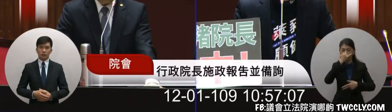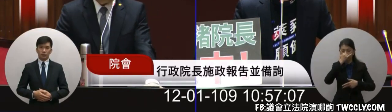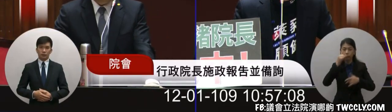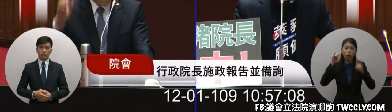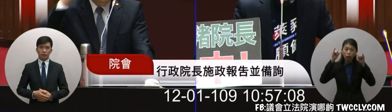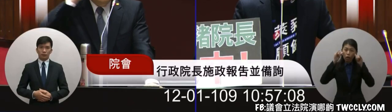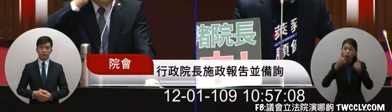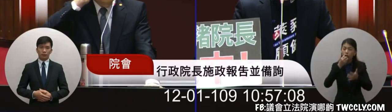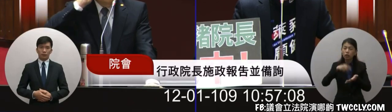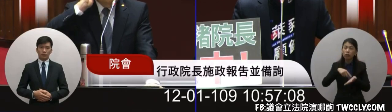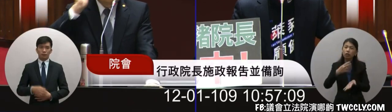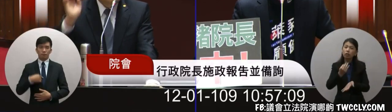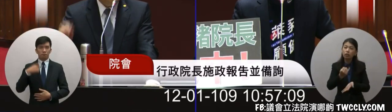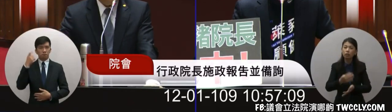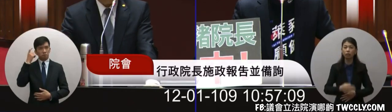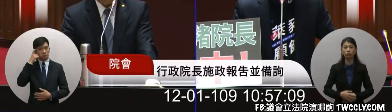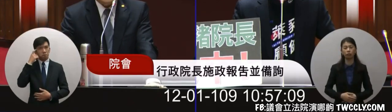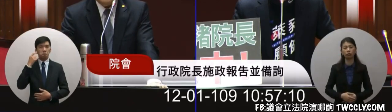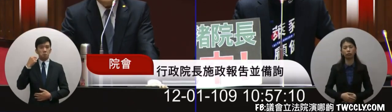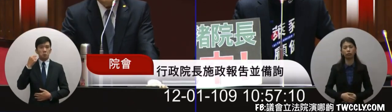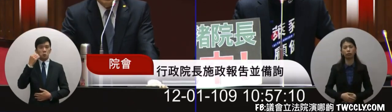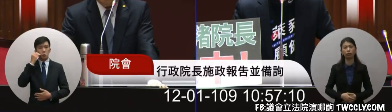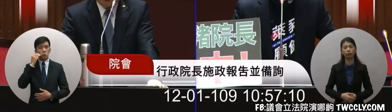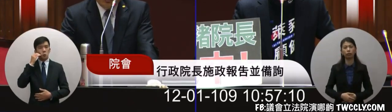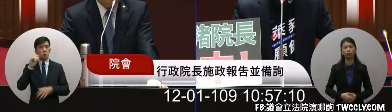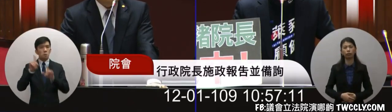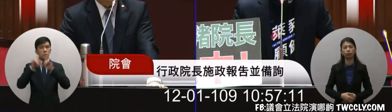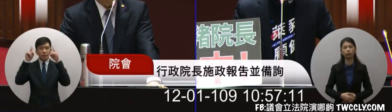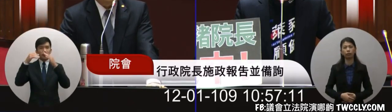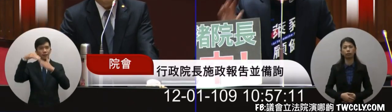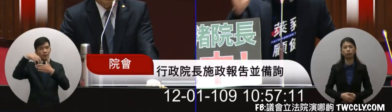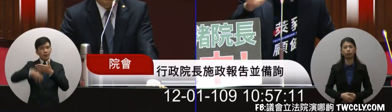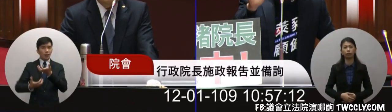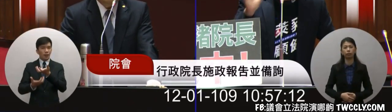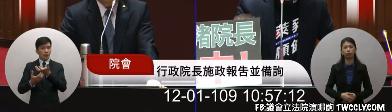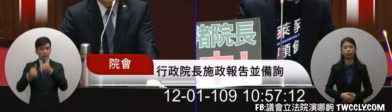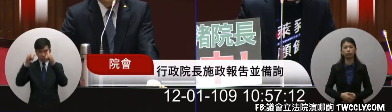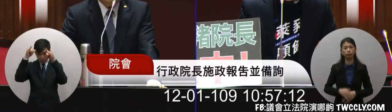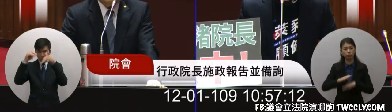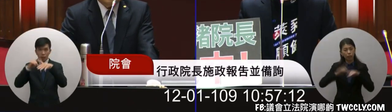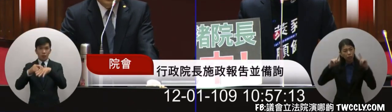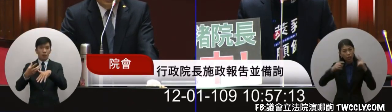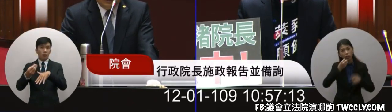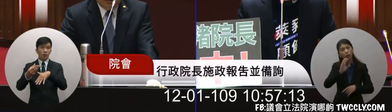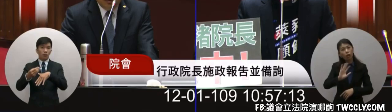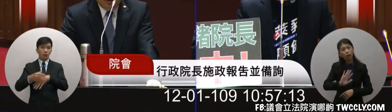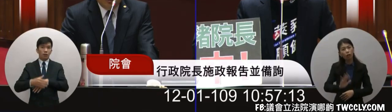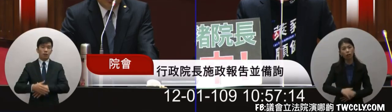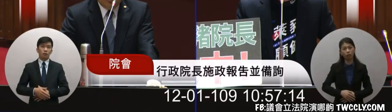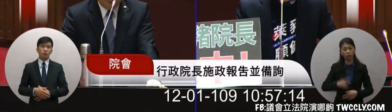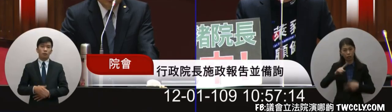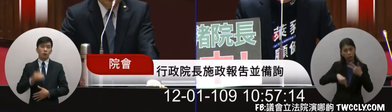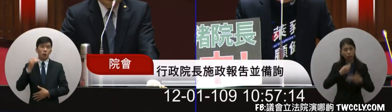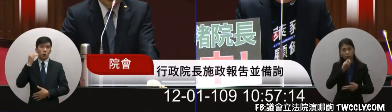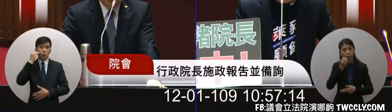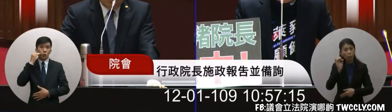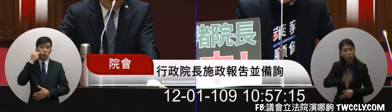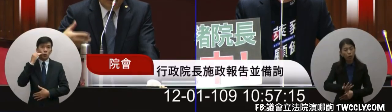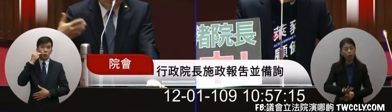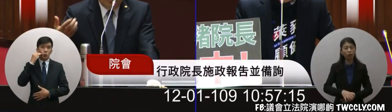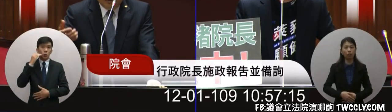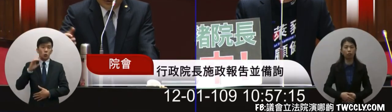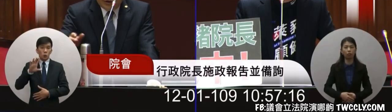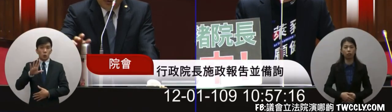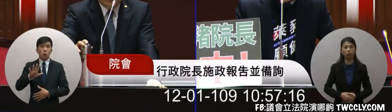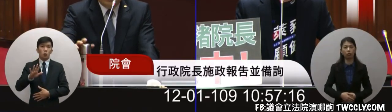肉？ 平常家里是没有煮牛肉，但是如果、 平常不会吃，所以几乎一个礼拜吃不到任何一次牛肉。 如果